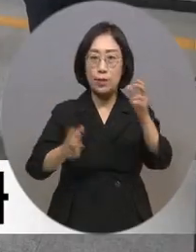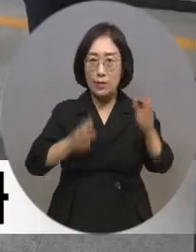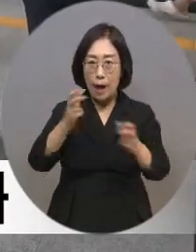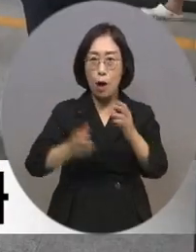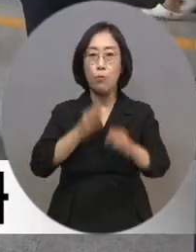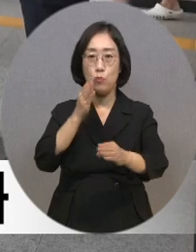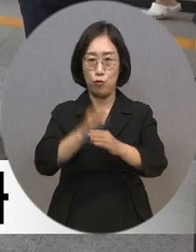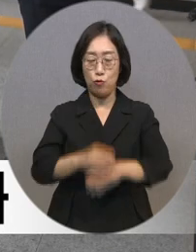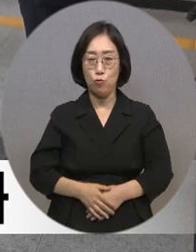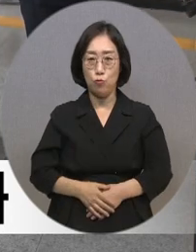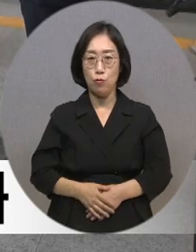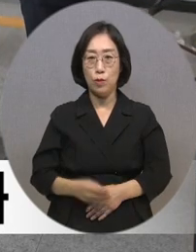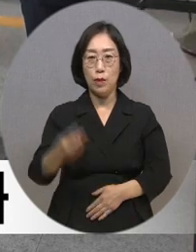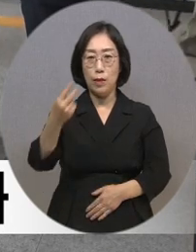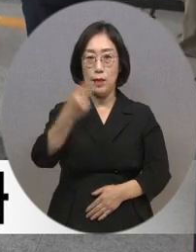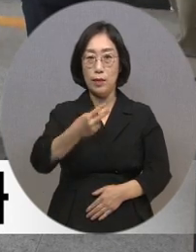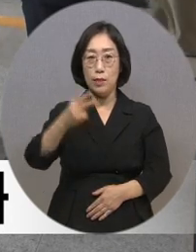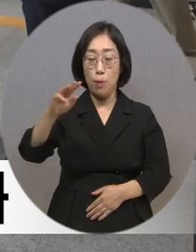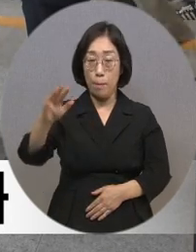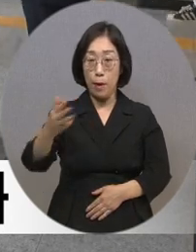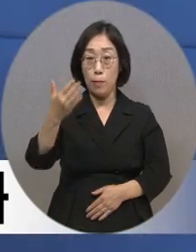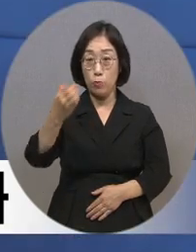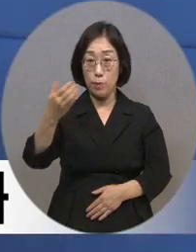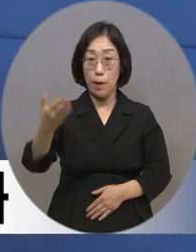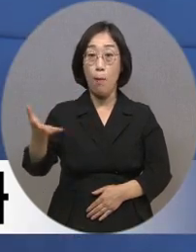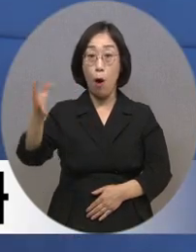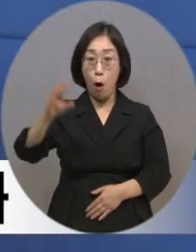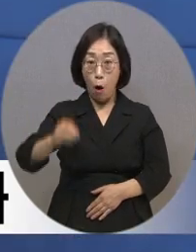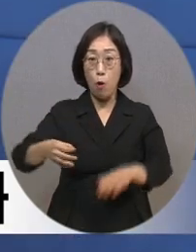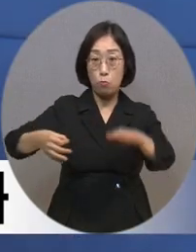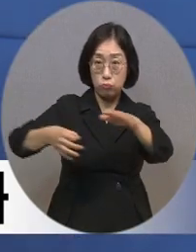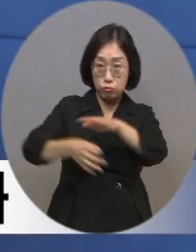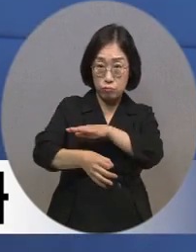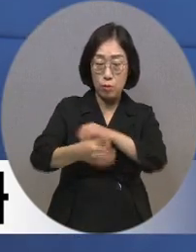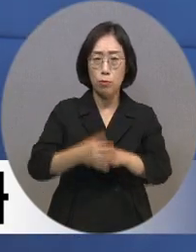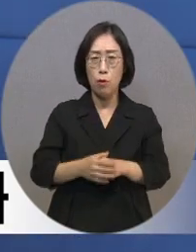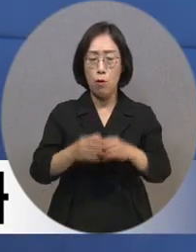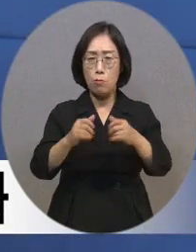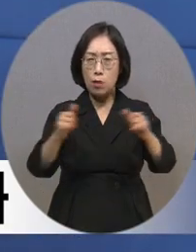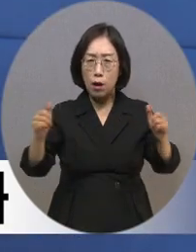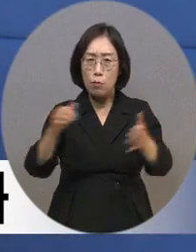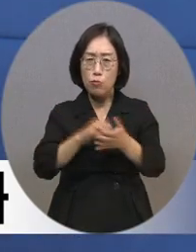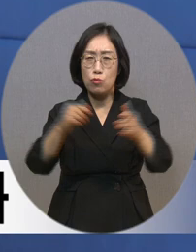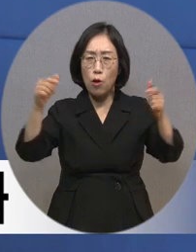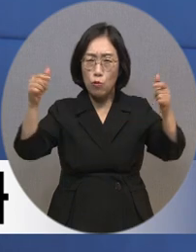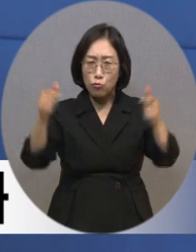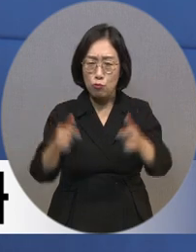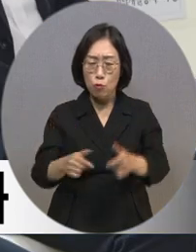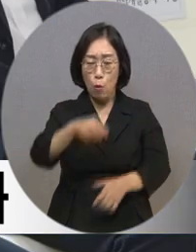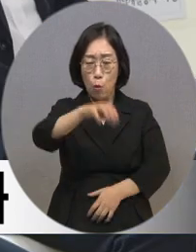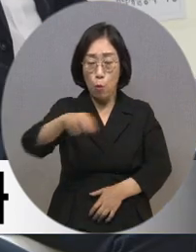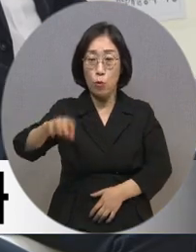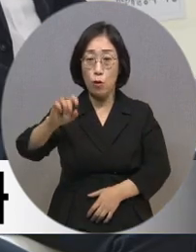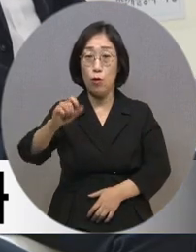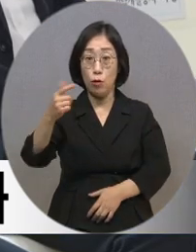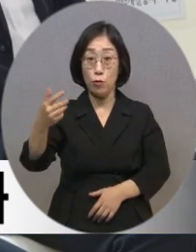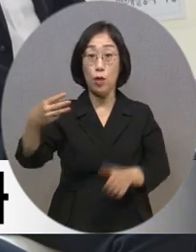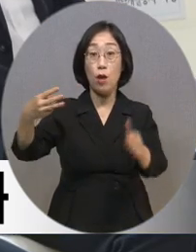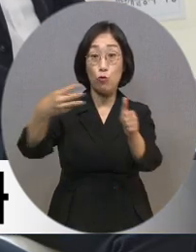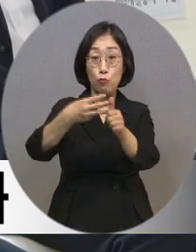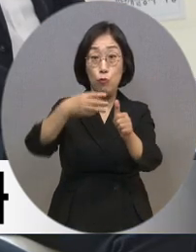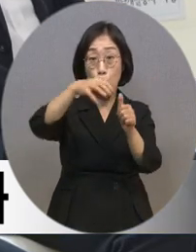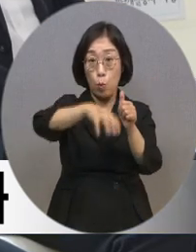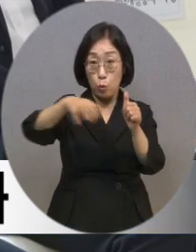총 2,893억 원을 투입해 인구 소멸 지역으로 분류된 16개 군에 오는